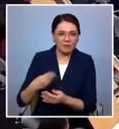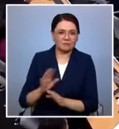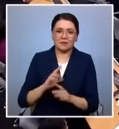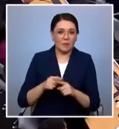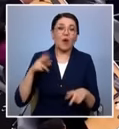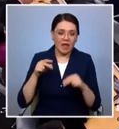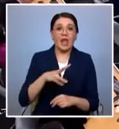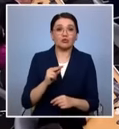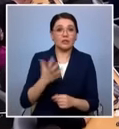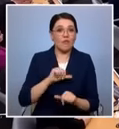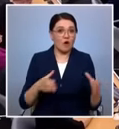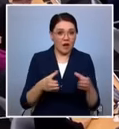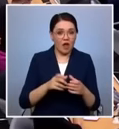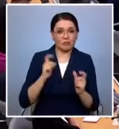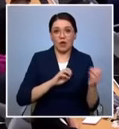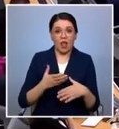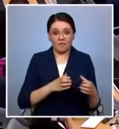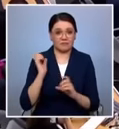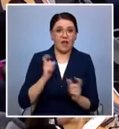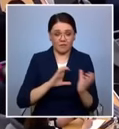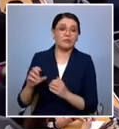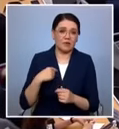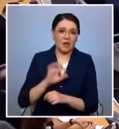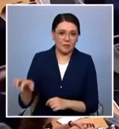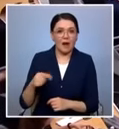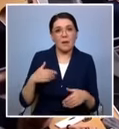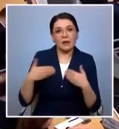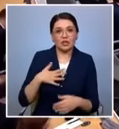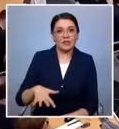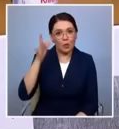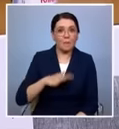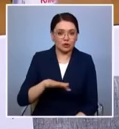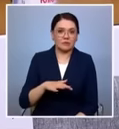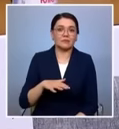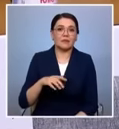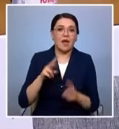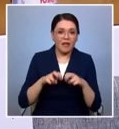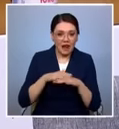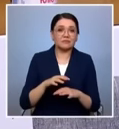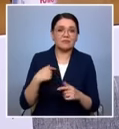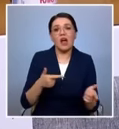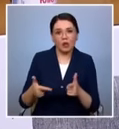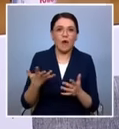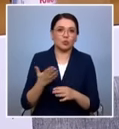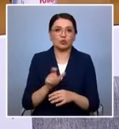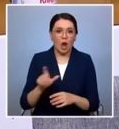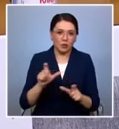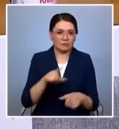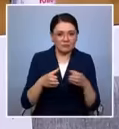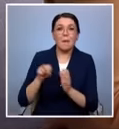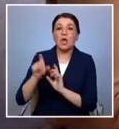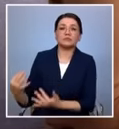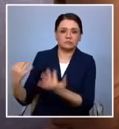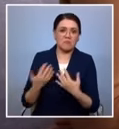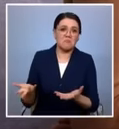всеми нелепостями, глупостями и ложью, которые длились вот эти вот 225 минут прямой линии Ради Хабирова,